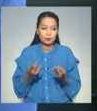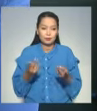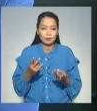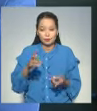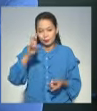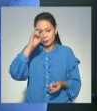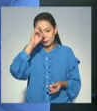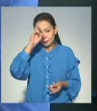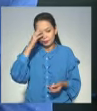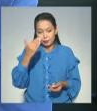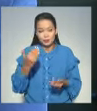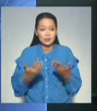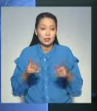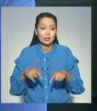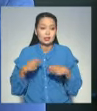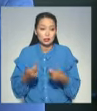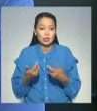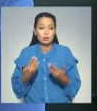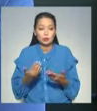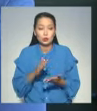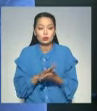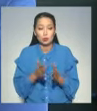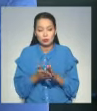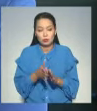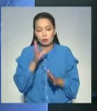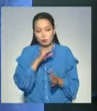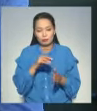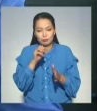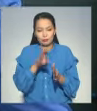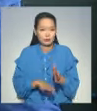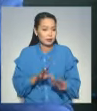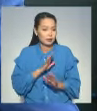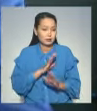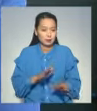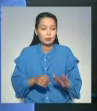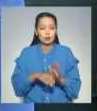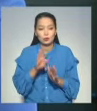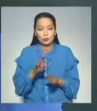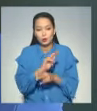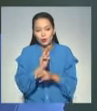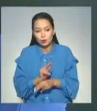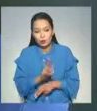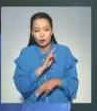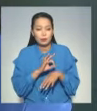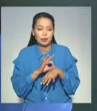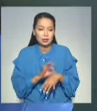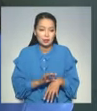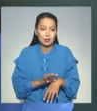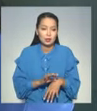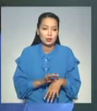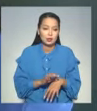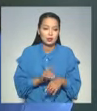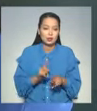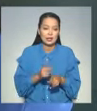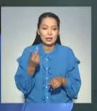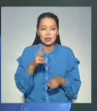Мемлекетке беретін болса, әйтеуір жағдайы мүшкіл болмас еді деп ойлаймыз. Сосын жаңағыдай реконструкциядан өткізіп, екі насос